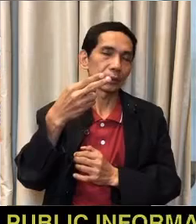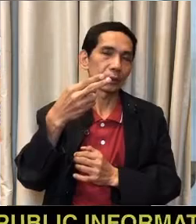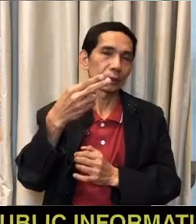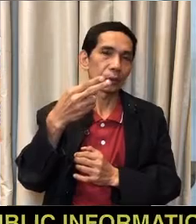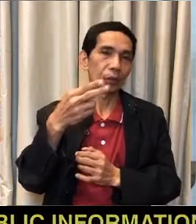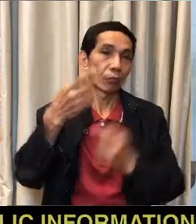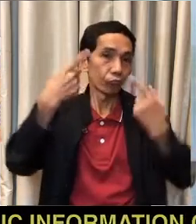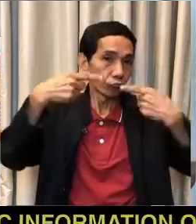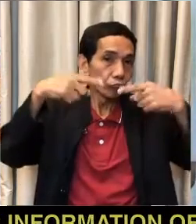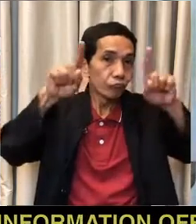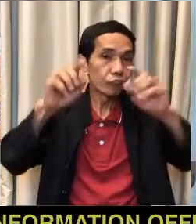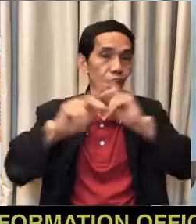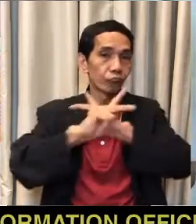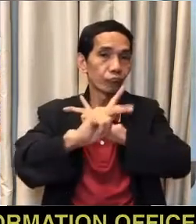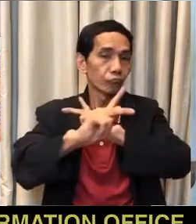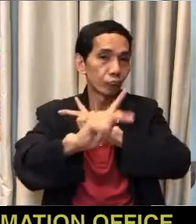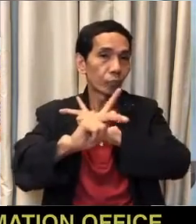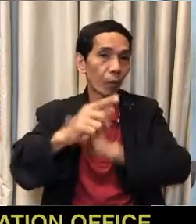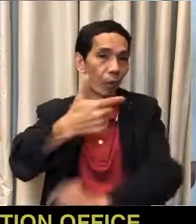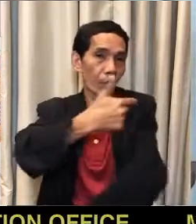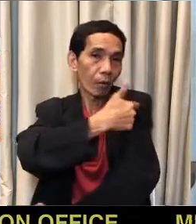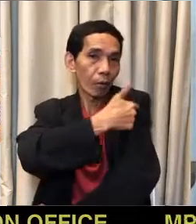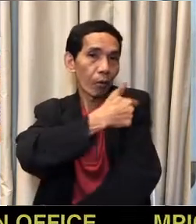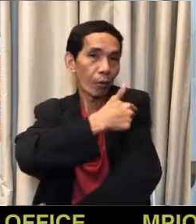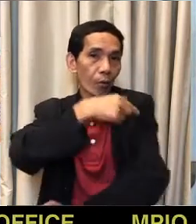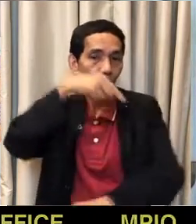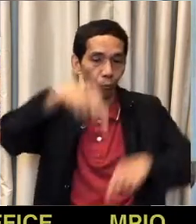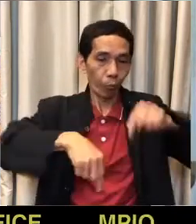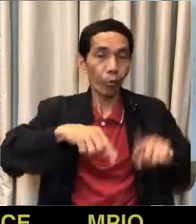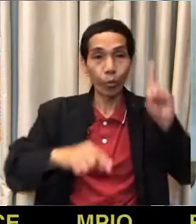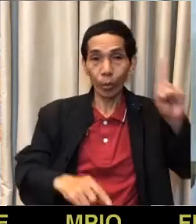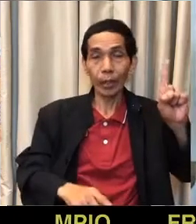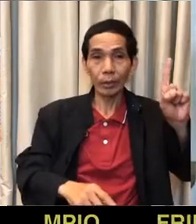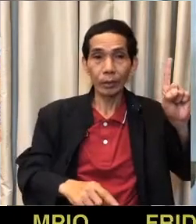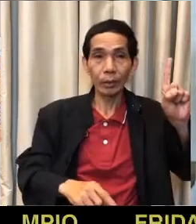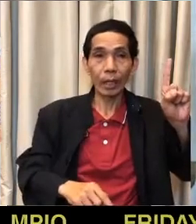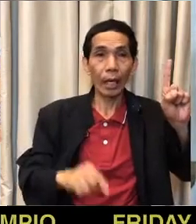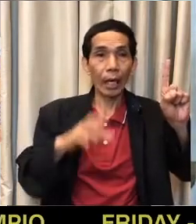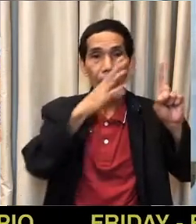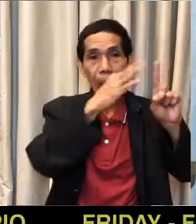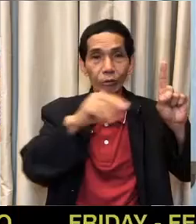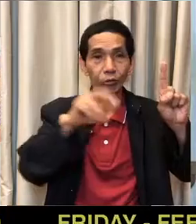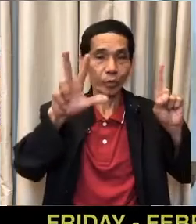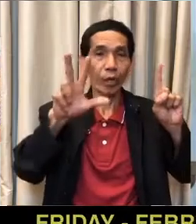Aba, matagumpay ang kampanya natin sa bakuna sa polio 1 and 3.